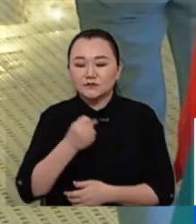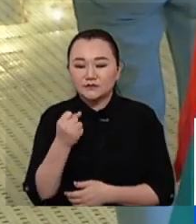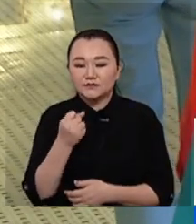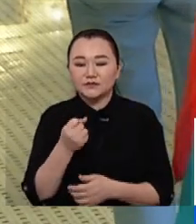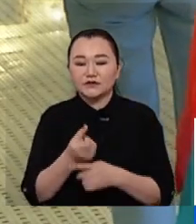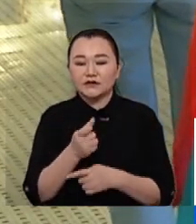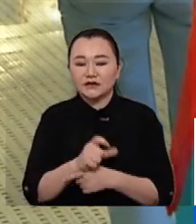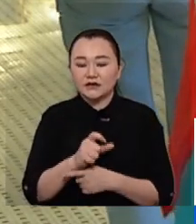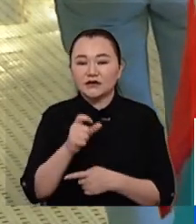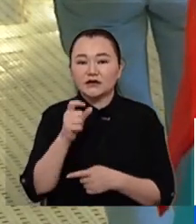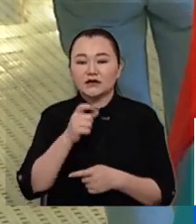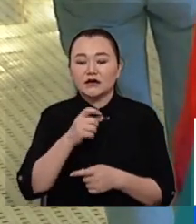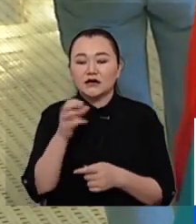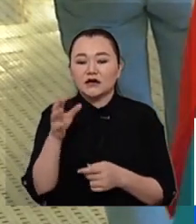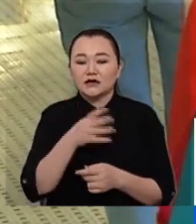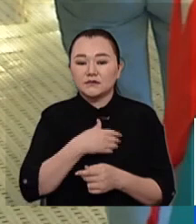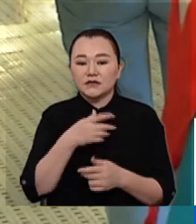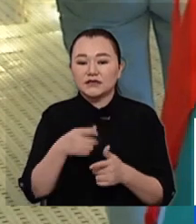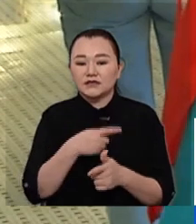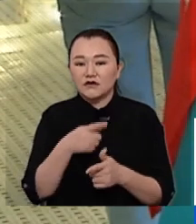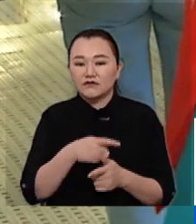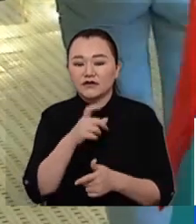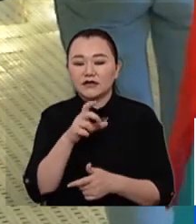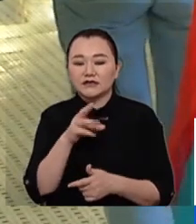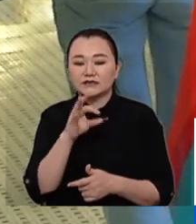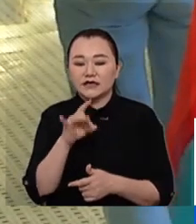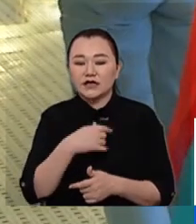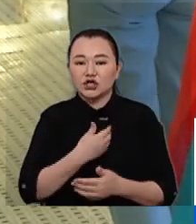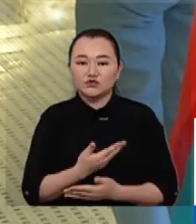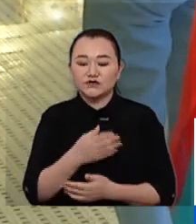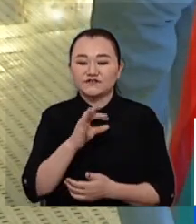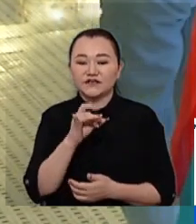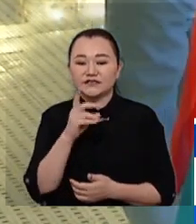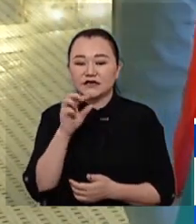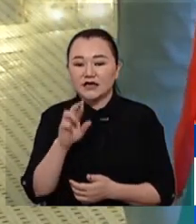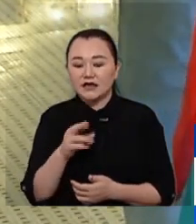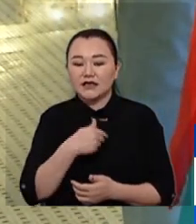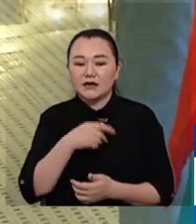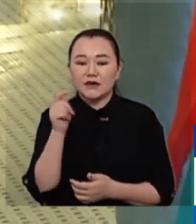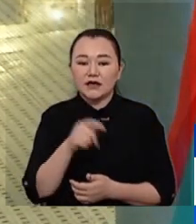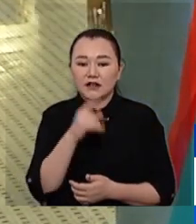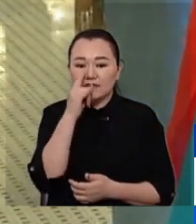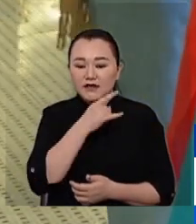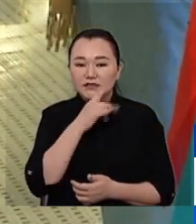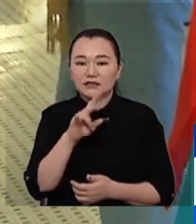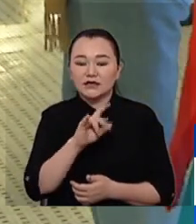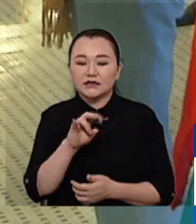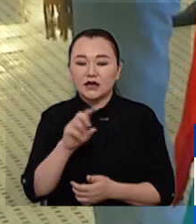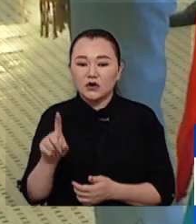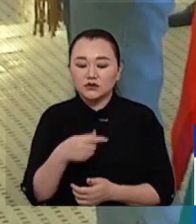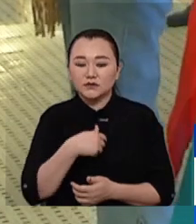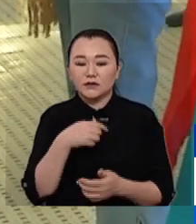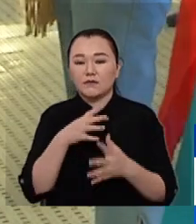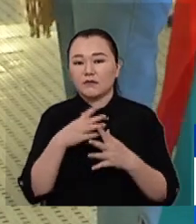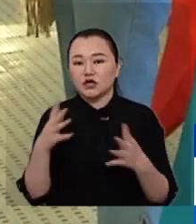Здравствуйте, мои казахстанские друзья. Меня зовут Эстер, я живу в Швейцарии. Я приехала в Казахстан на Наурыз, и для меня